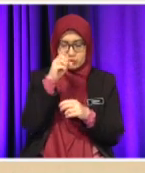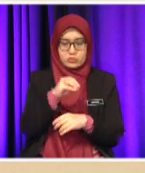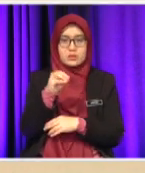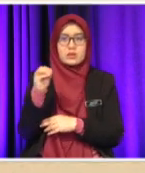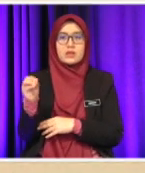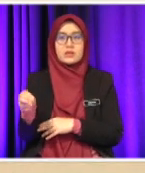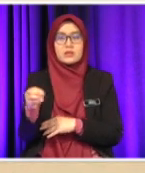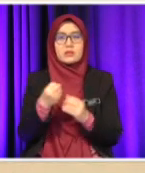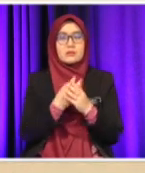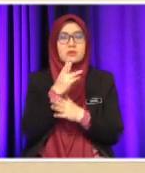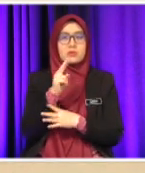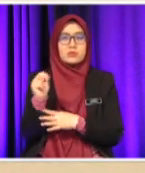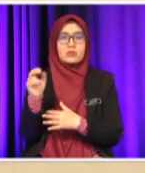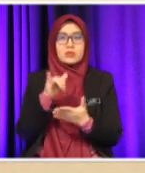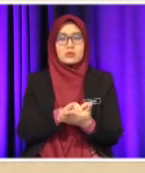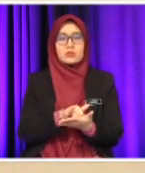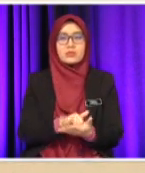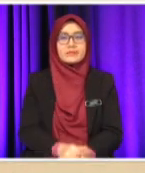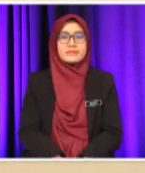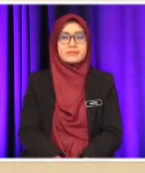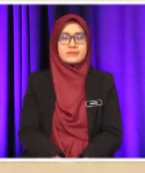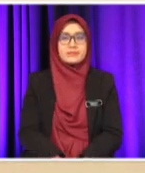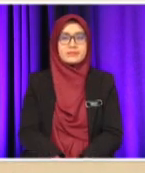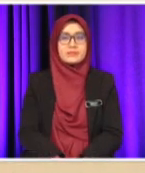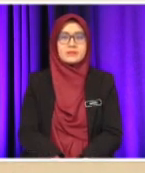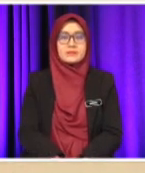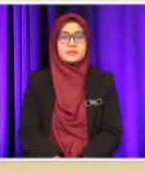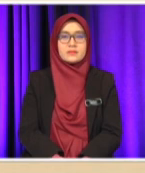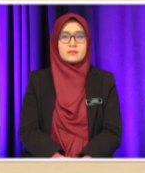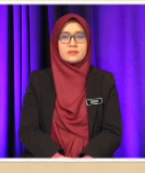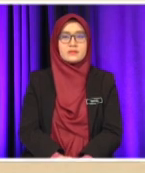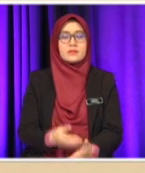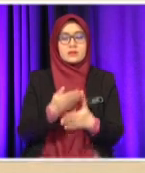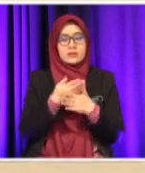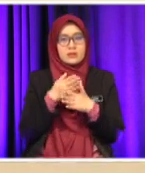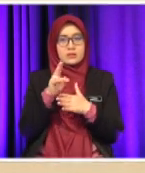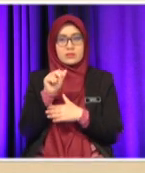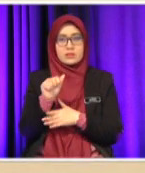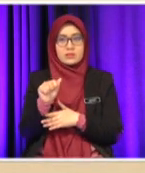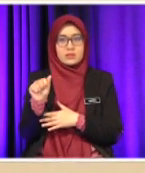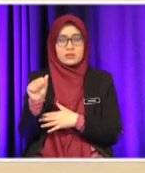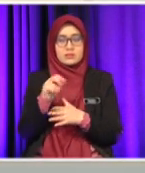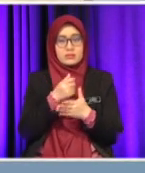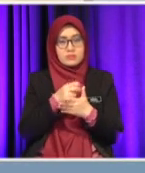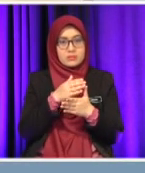Yang ini kita beli bagi anda ya eee kalau e Siapa yang boleh